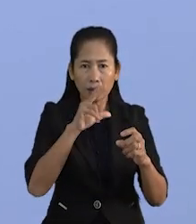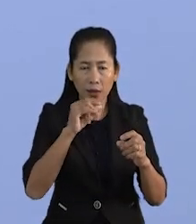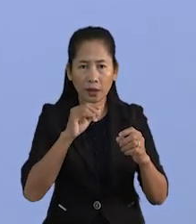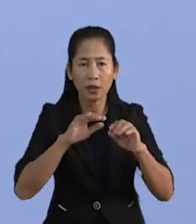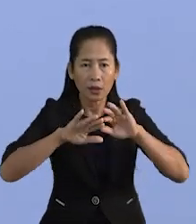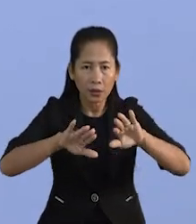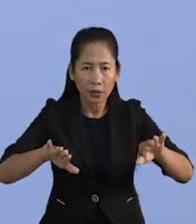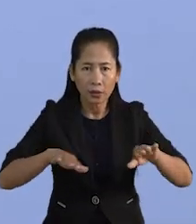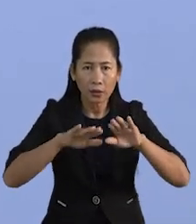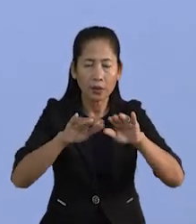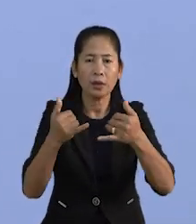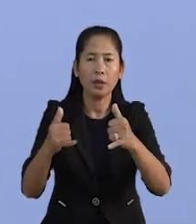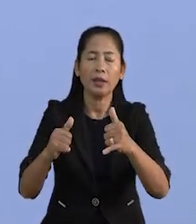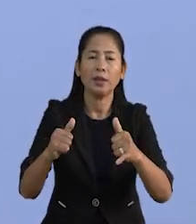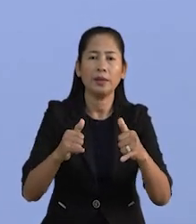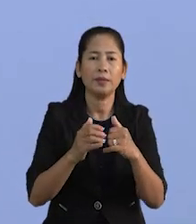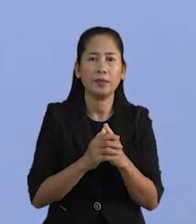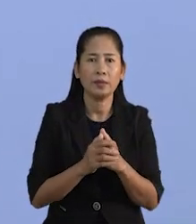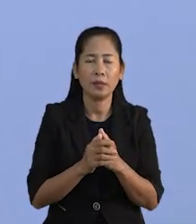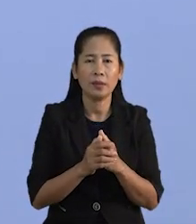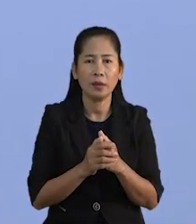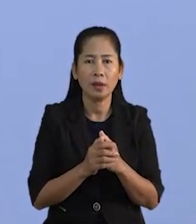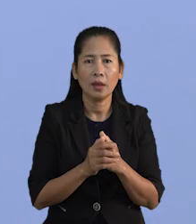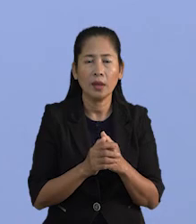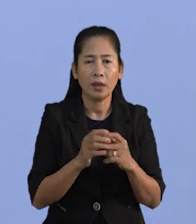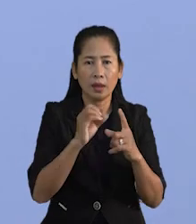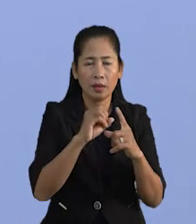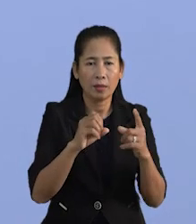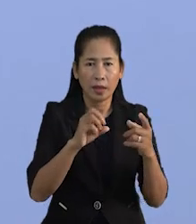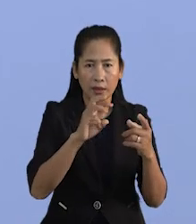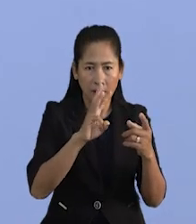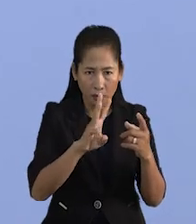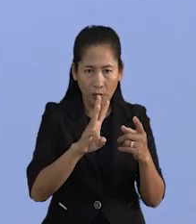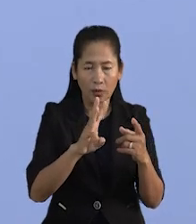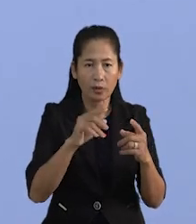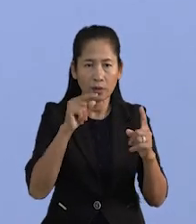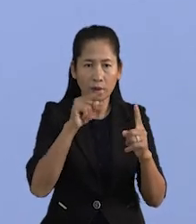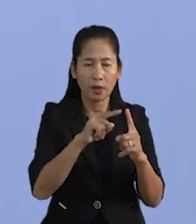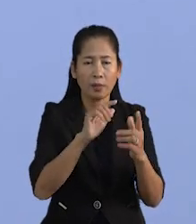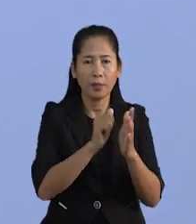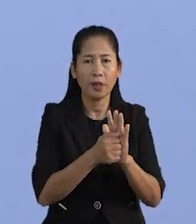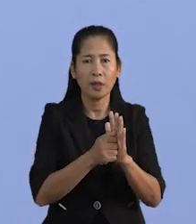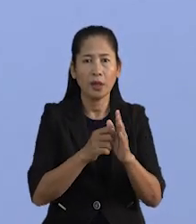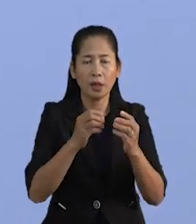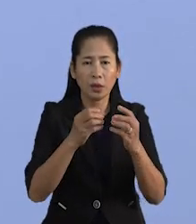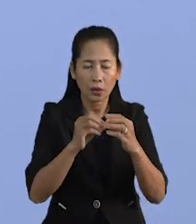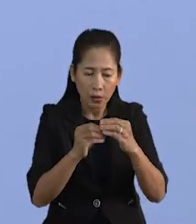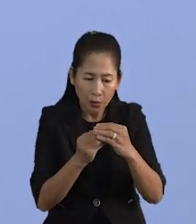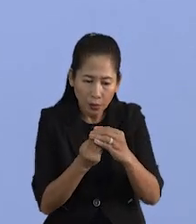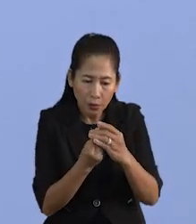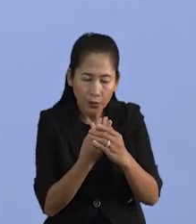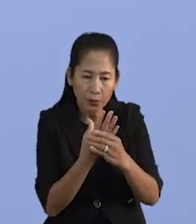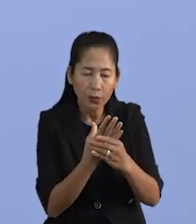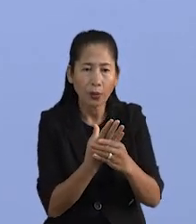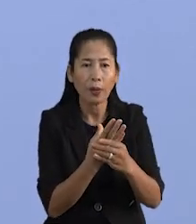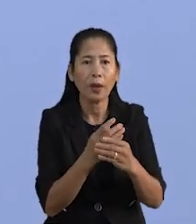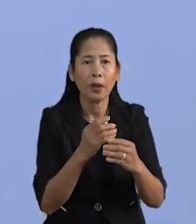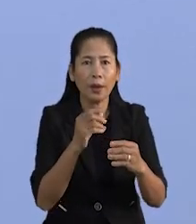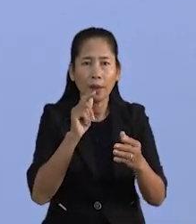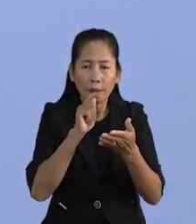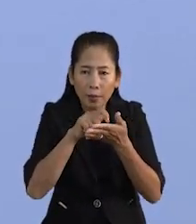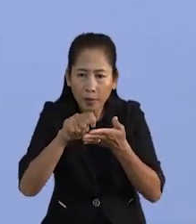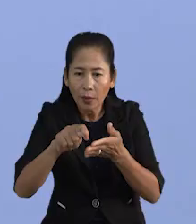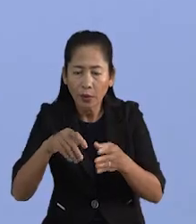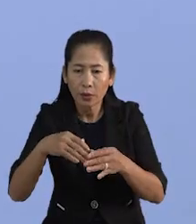ចុះហែលទឹកលេងកំសាន្តលបះទី4ដល់ពេលកូនញាស់មេមន់នាំកូនចុះមក